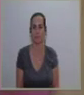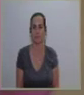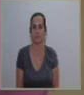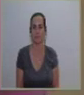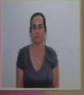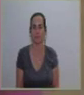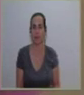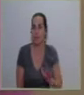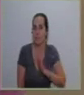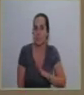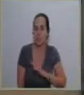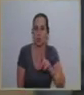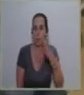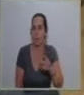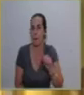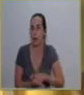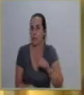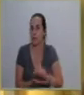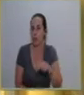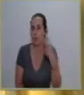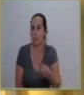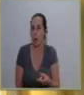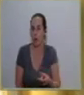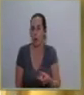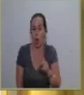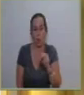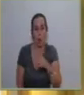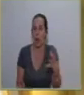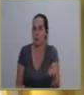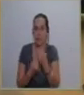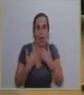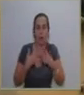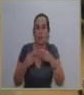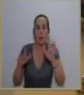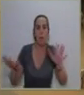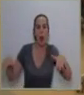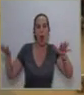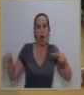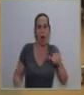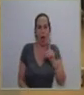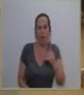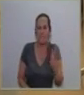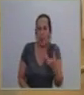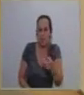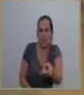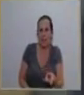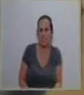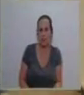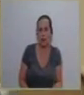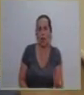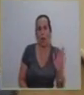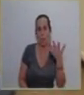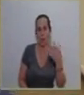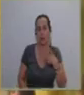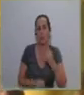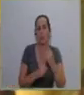תיזהר, יכולת ליפול. חס וחלילה שלא קרה לך משהו, וואו. יואו, נואל, את הצלת אותי, את מלאך. אבל למה את על הרצפה? בוא, בוא, אני